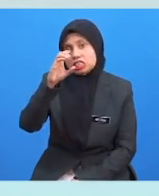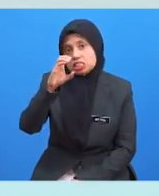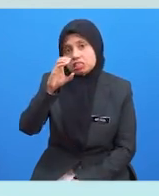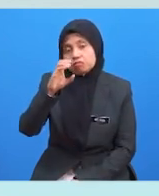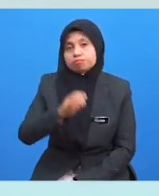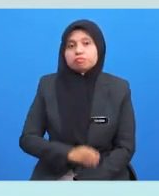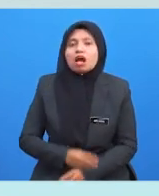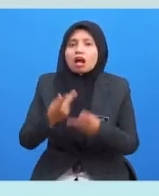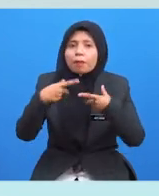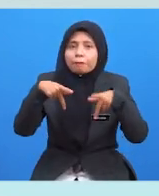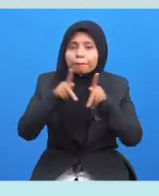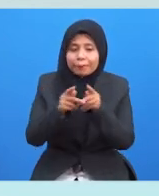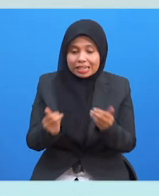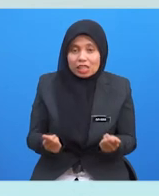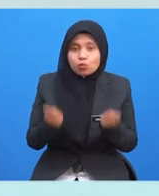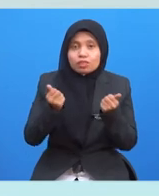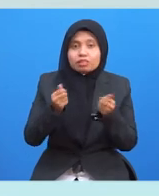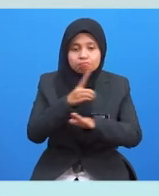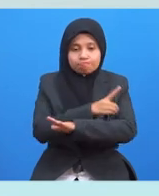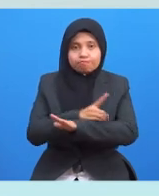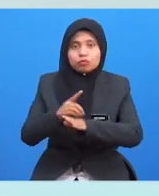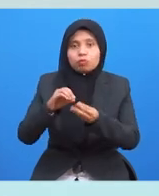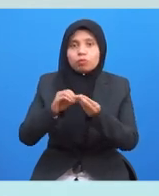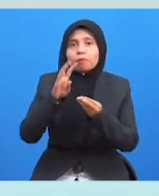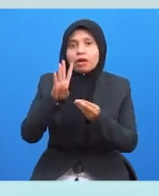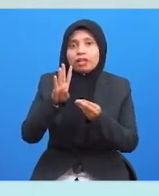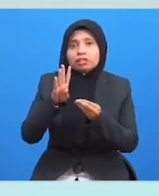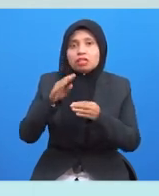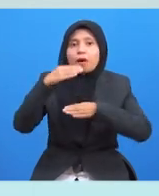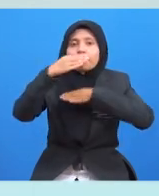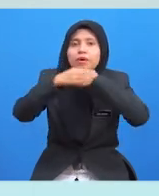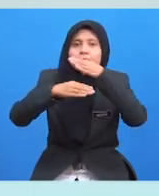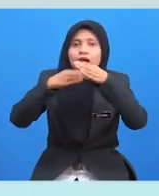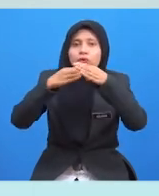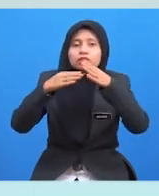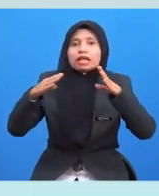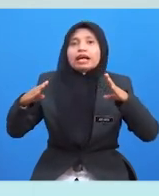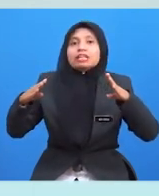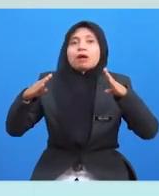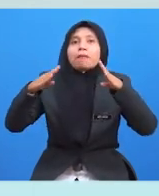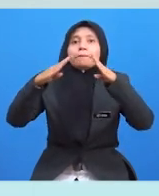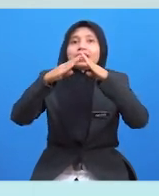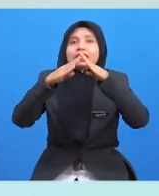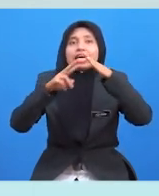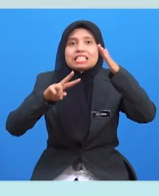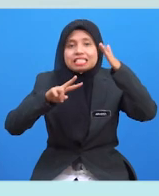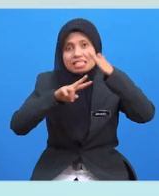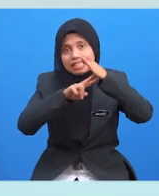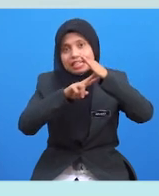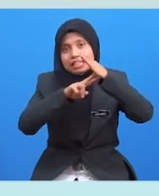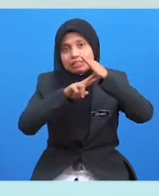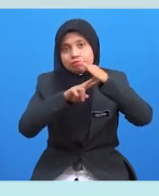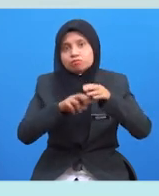Kepentingan pengangkutan darat yang keempat ialah membangunkan bandar satelit.